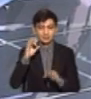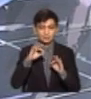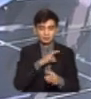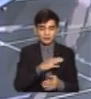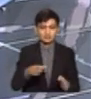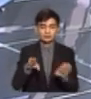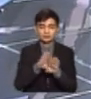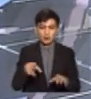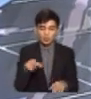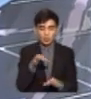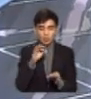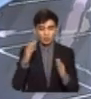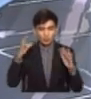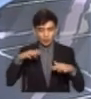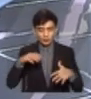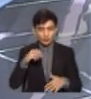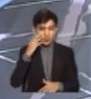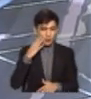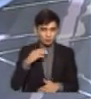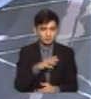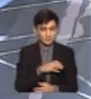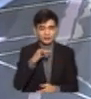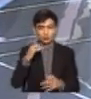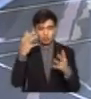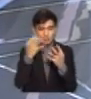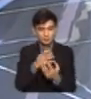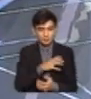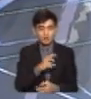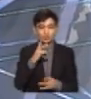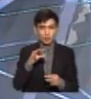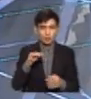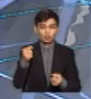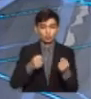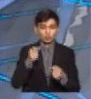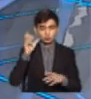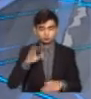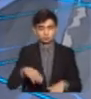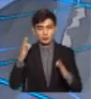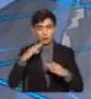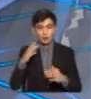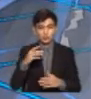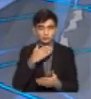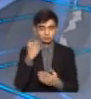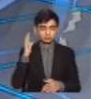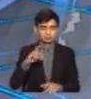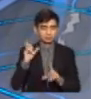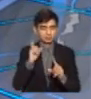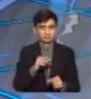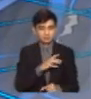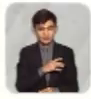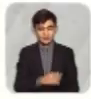дорог из-за метели, гололеда и тумана. Но некоторых водителей непогода застала в пути.